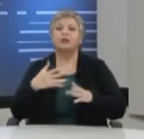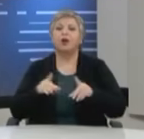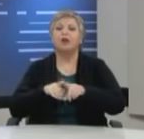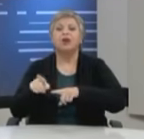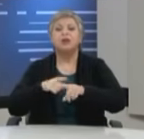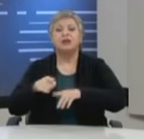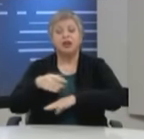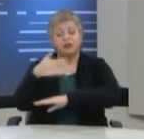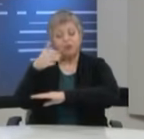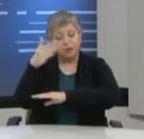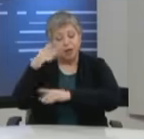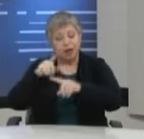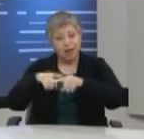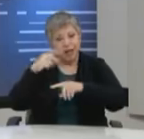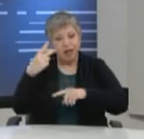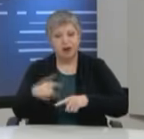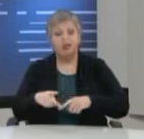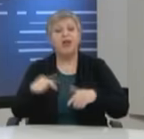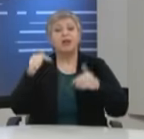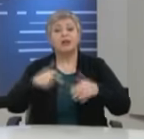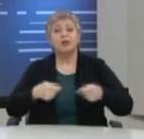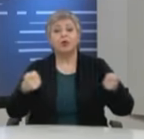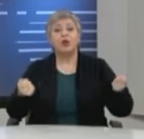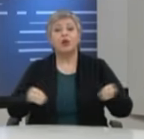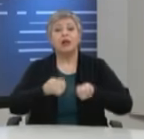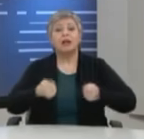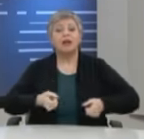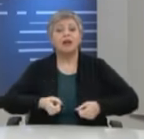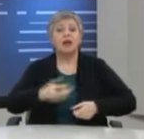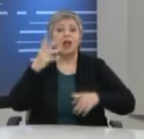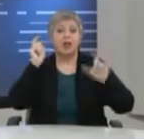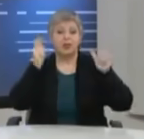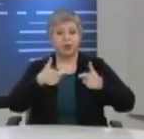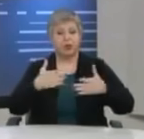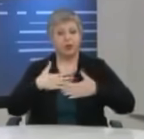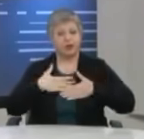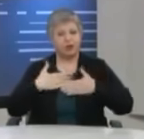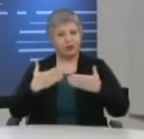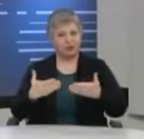και αυτό το καθήκον το υπηρετεί στο ακέραιο η Νέα Δημοκρατία. Σας ευχαριστώ.